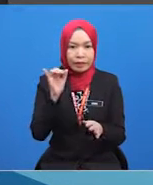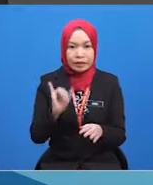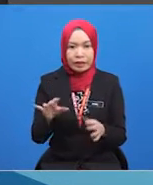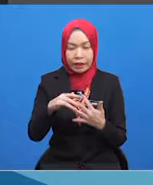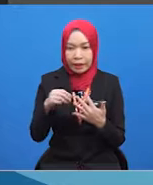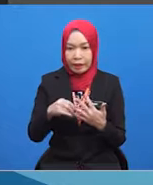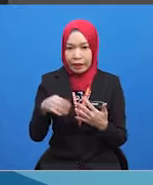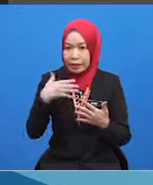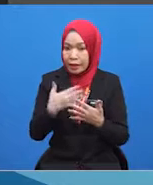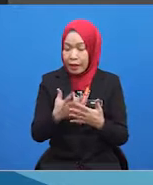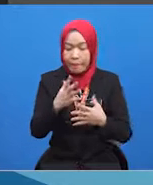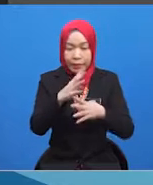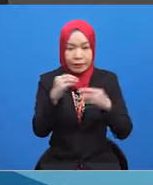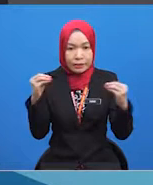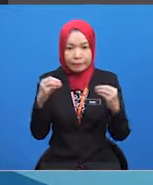sehingga selesai.